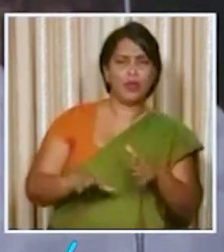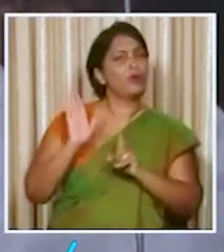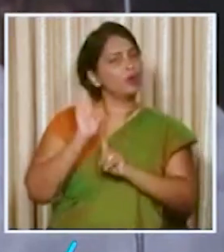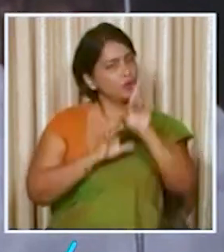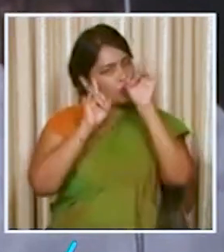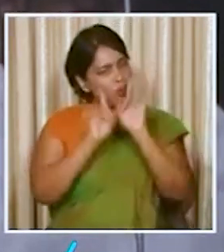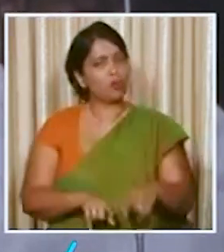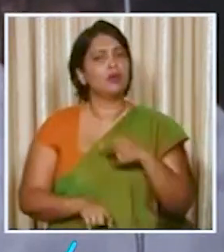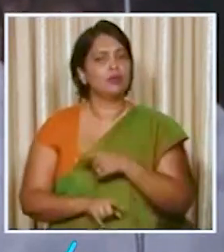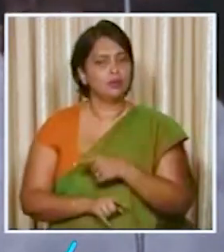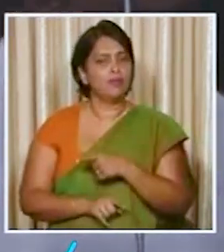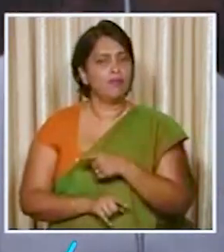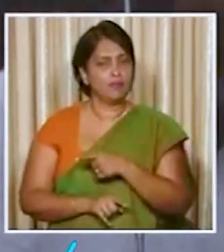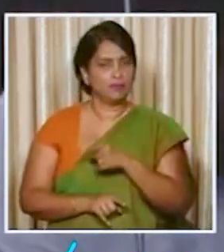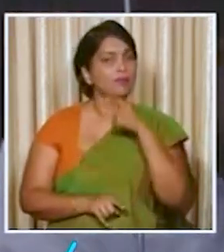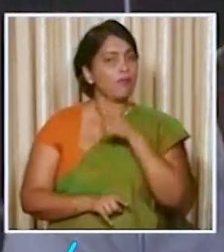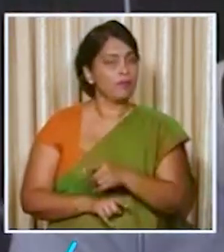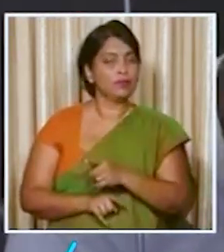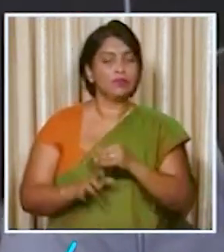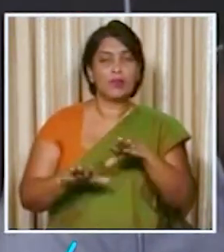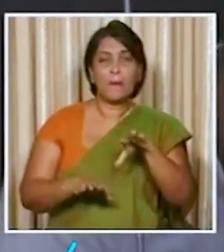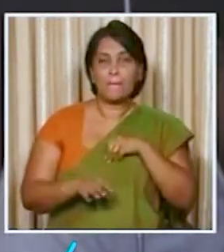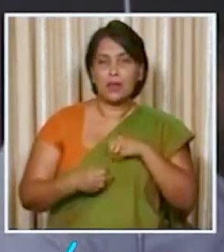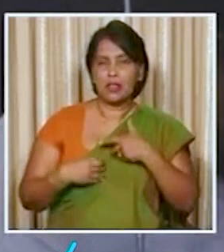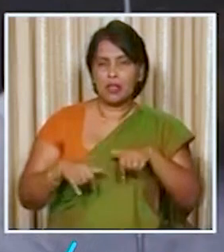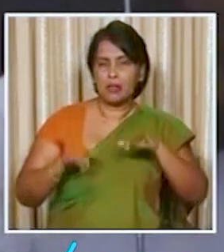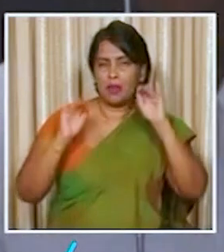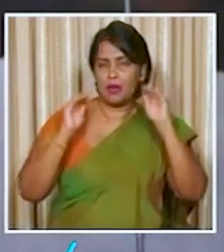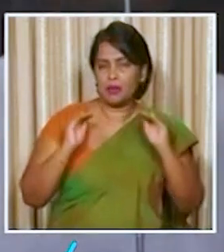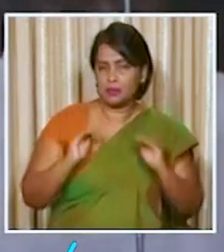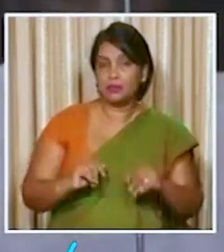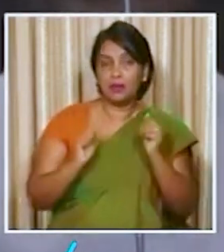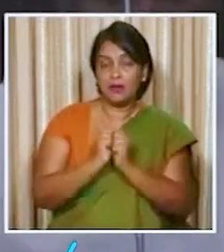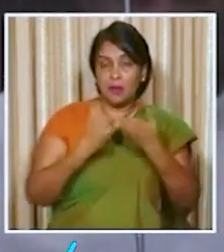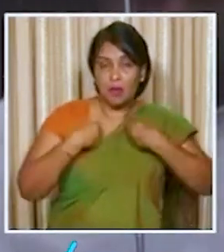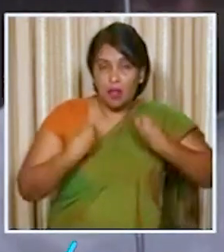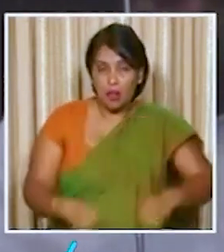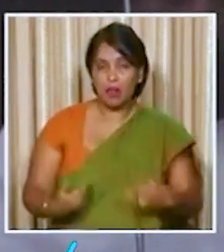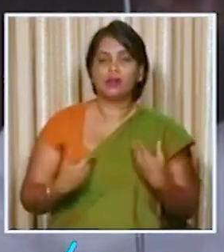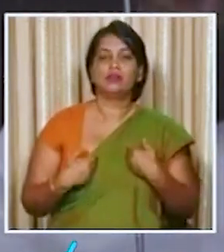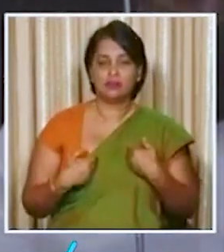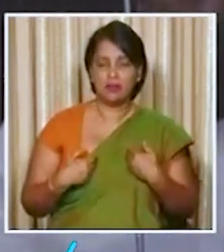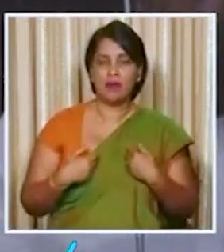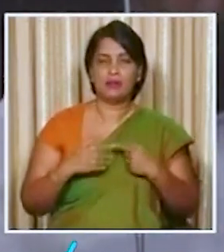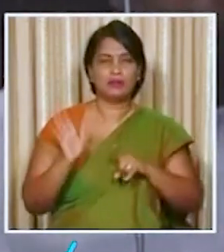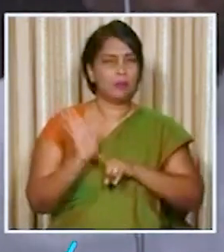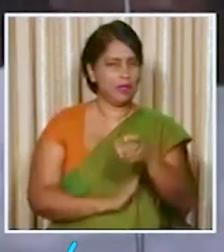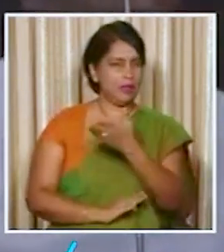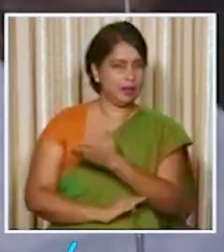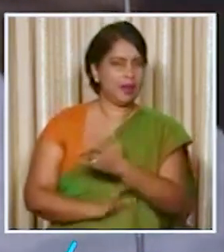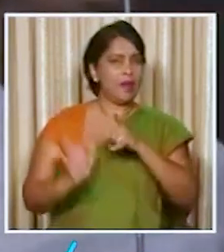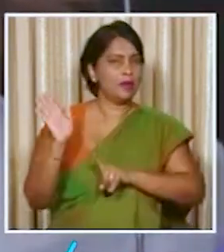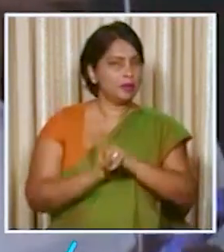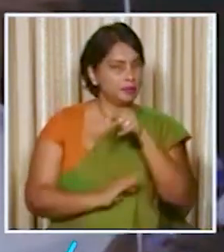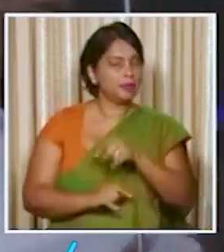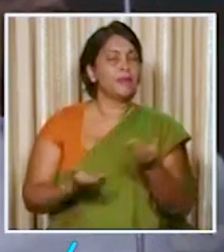එහෙමයි. දැන් මේගොල්ලෝගේ වළංගු භාවය නැති වෙමින් තියෙන්නේ. මේ හදනවා නැති වෙන වළංගු භාවය කල්ලිකුත් වෙලා තියෙන්නේ. ඒ කල්ලිකුත් වෙච්ච